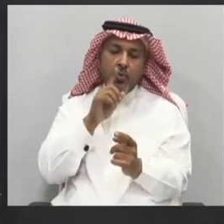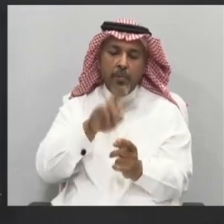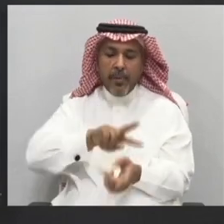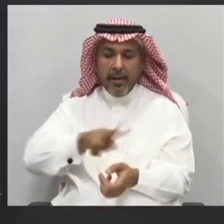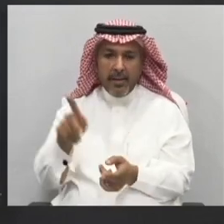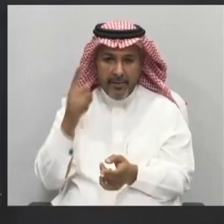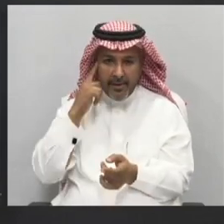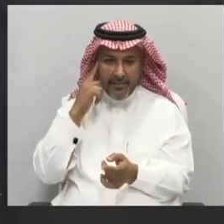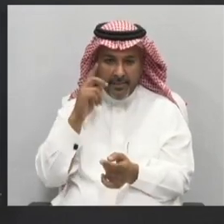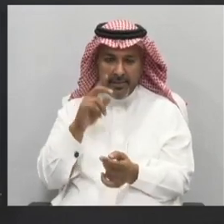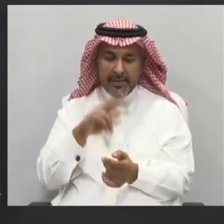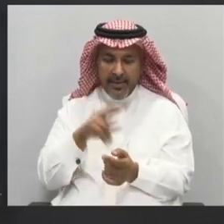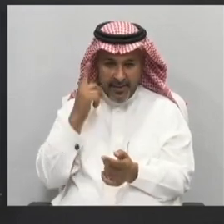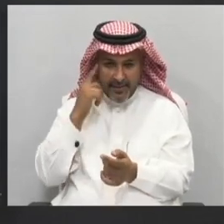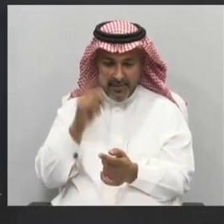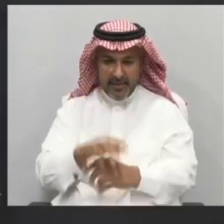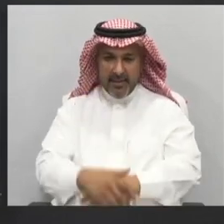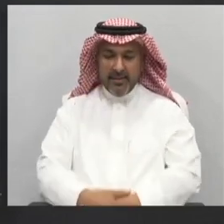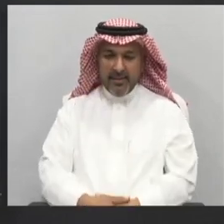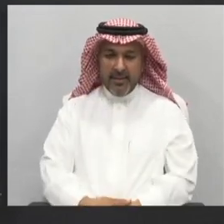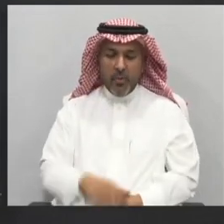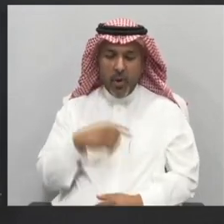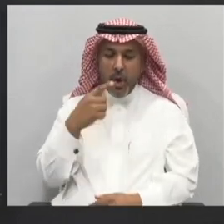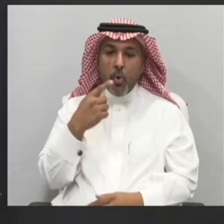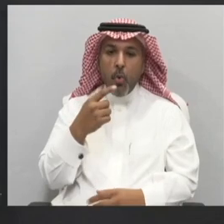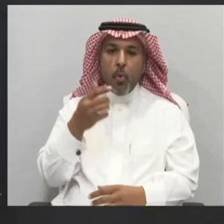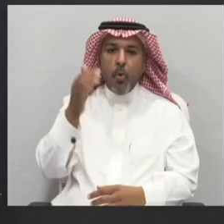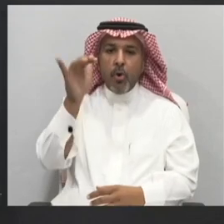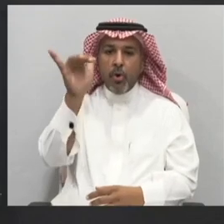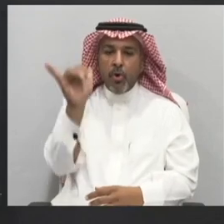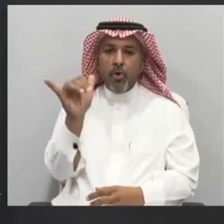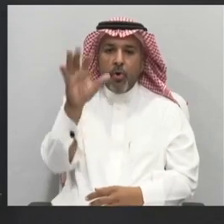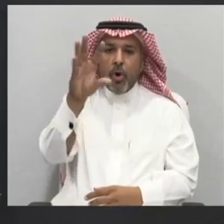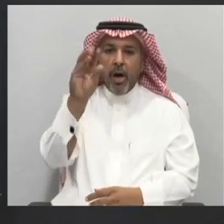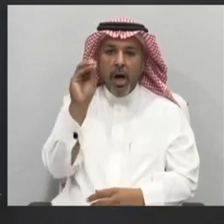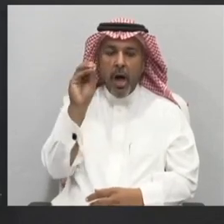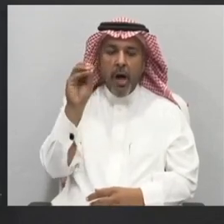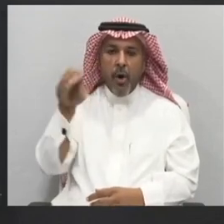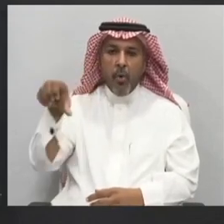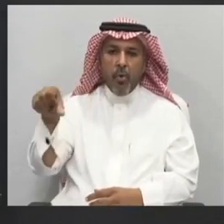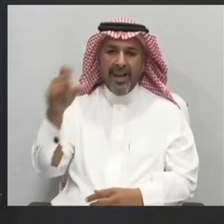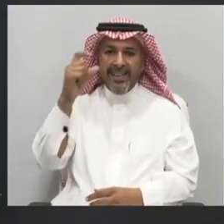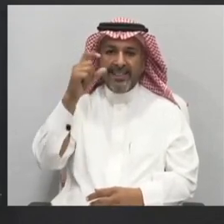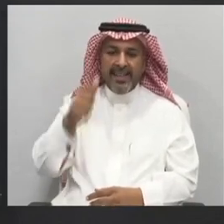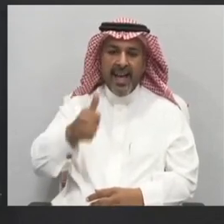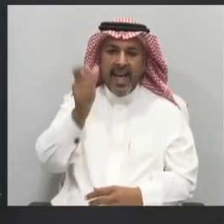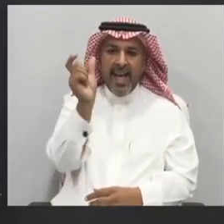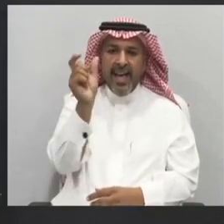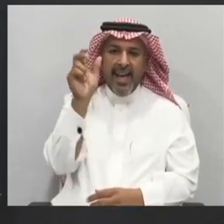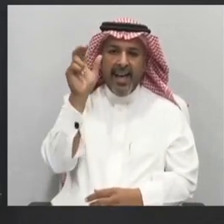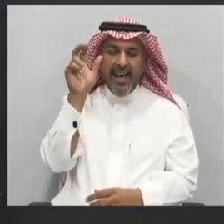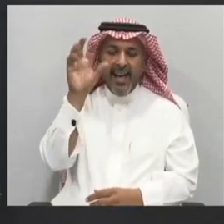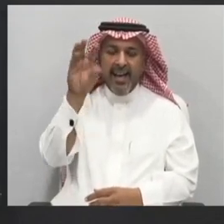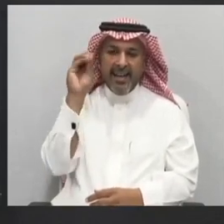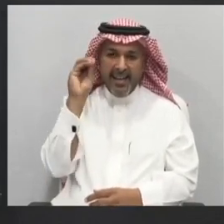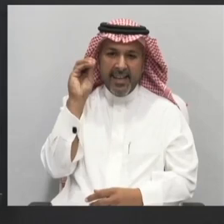يمسلمانه لماذا لان الاسلام هي الفطره السويه التي تقر بوجود الله وانه هو الخالق الرازق